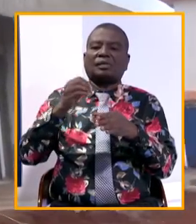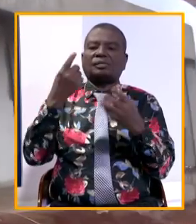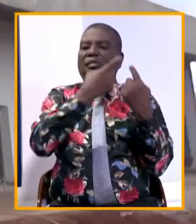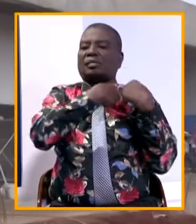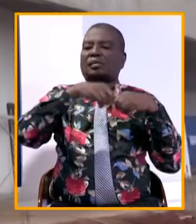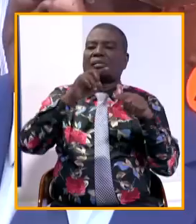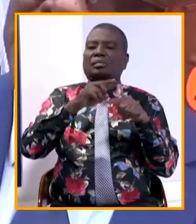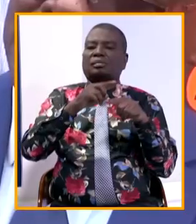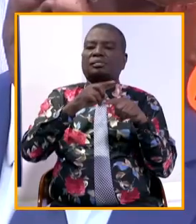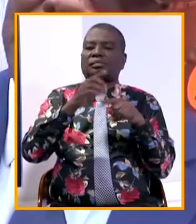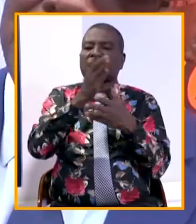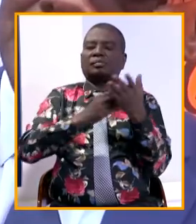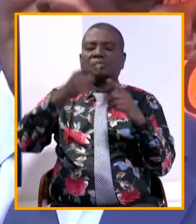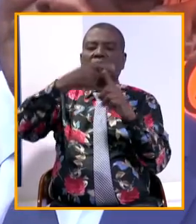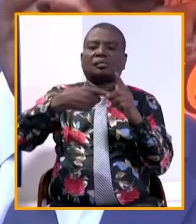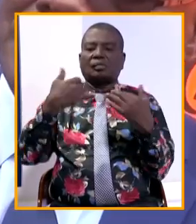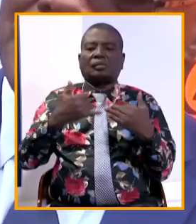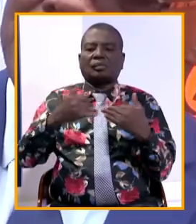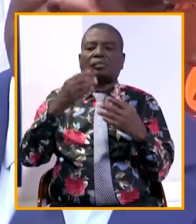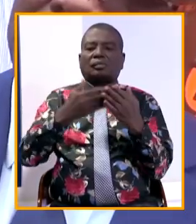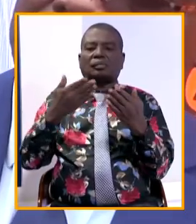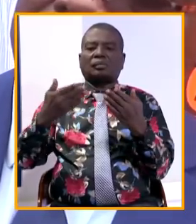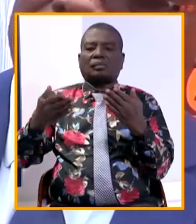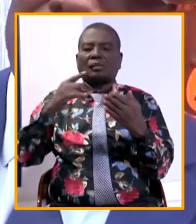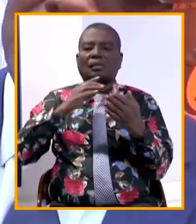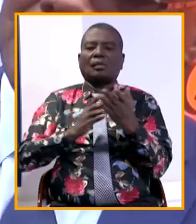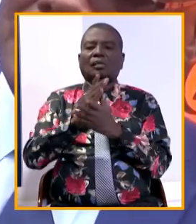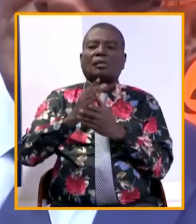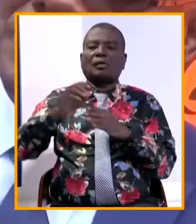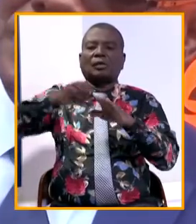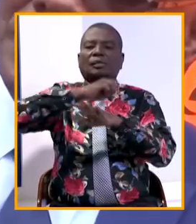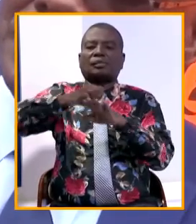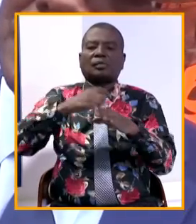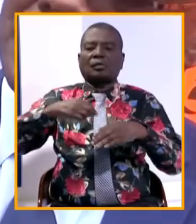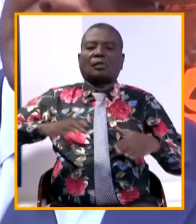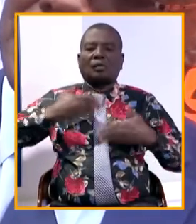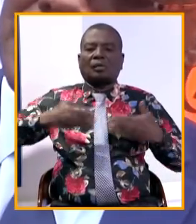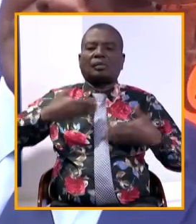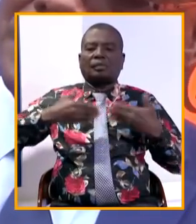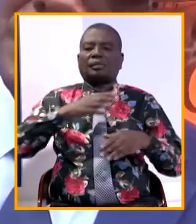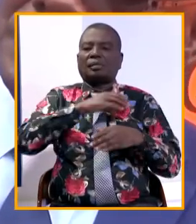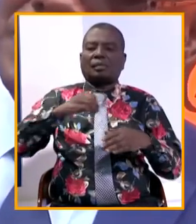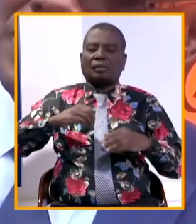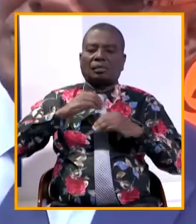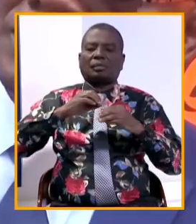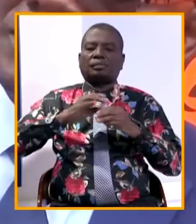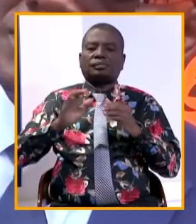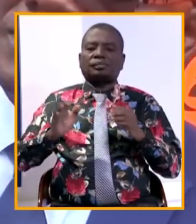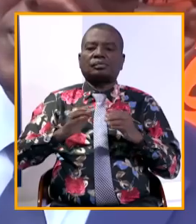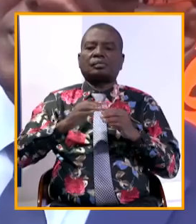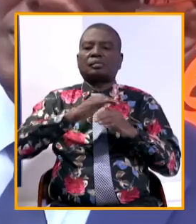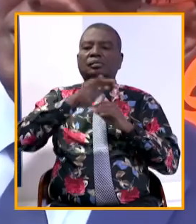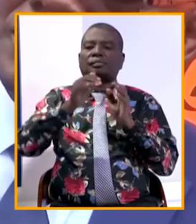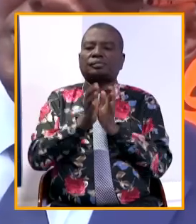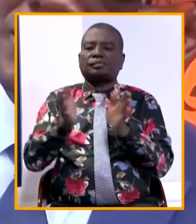Depuis quelques mois maintenant que les choses ont été bien engagées, nous sommes satisfaits de la mobilisation générale autour de